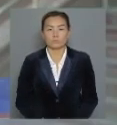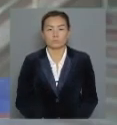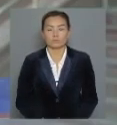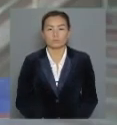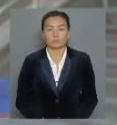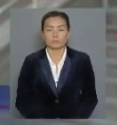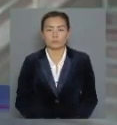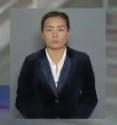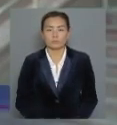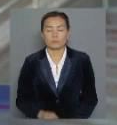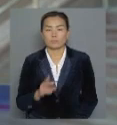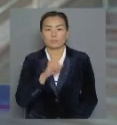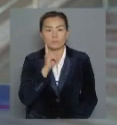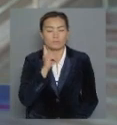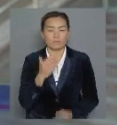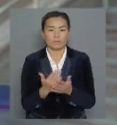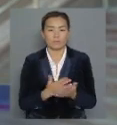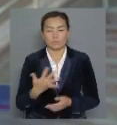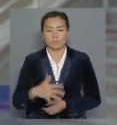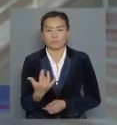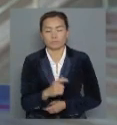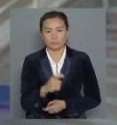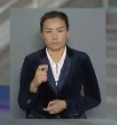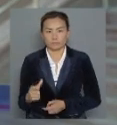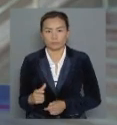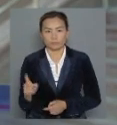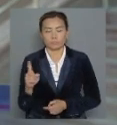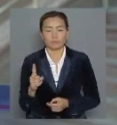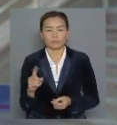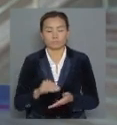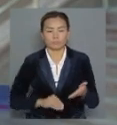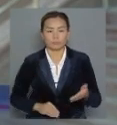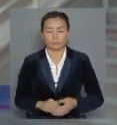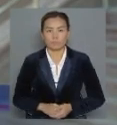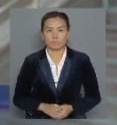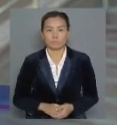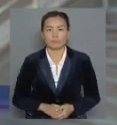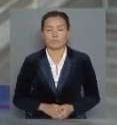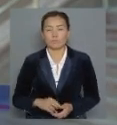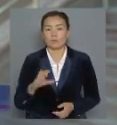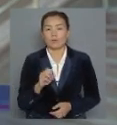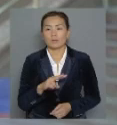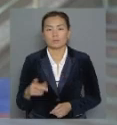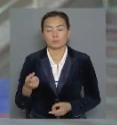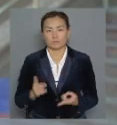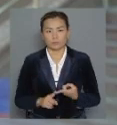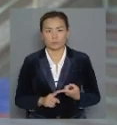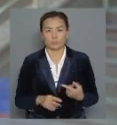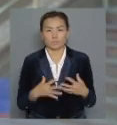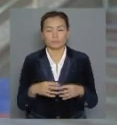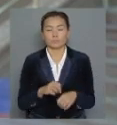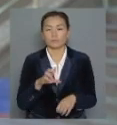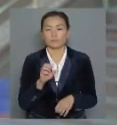Жастар бағдарламасы бойынша біз 55 адамның тізімін мына ұпай санына байланысты отбасы